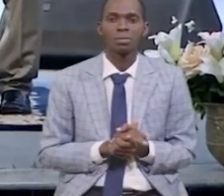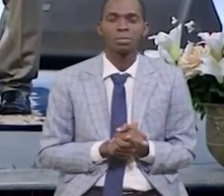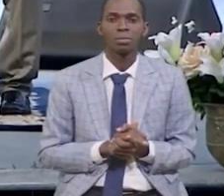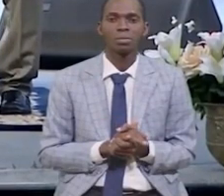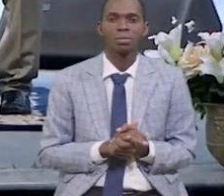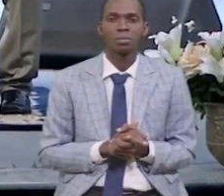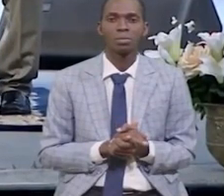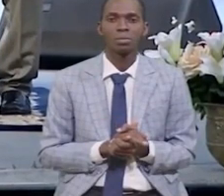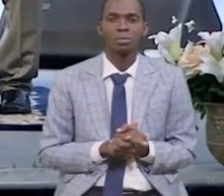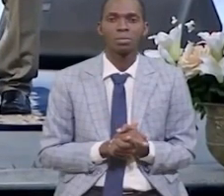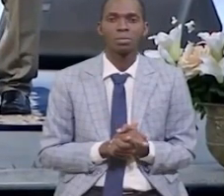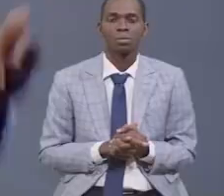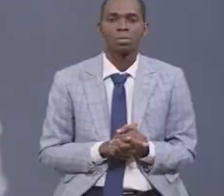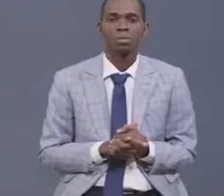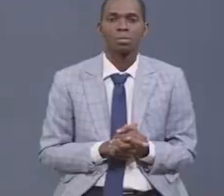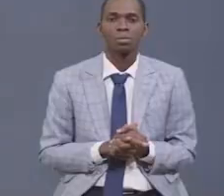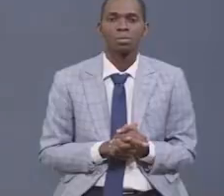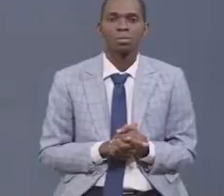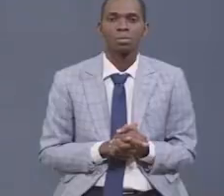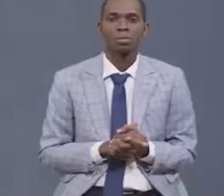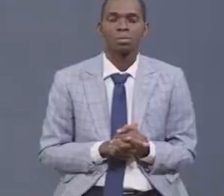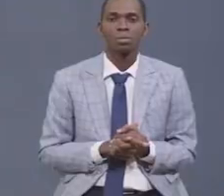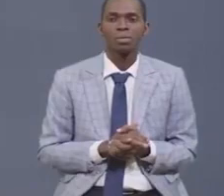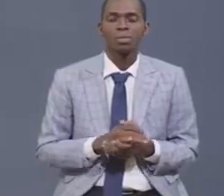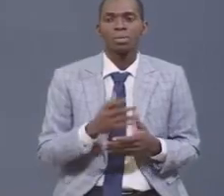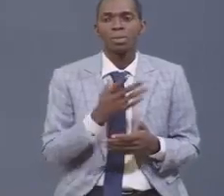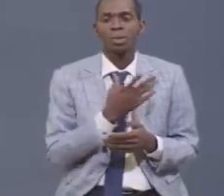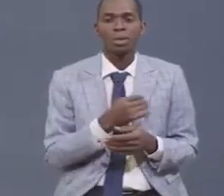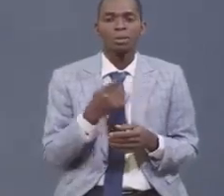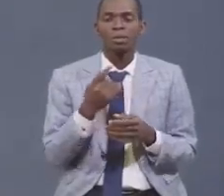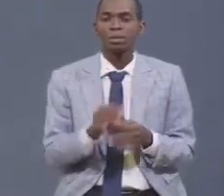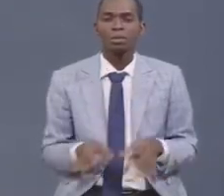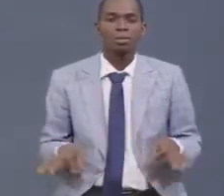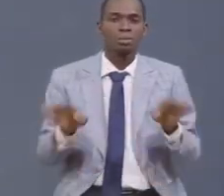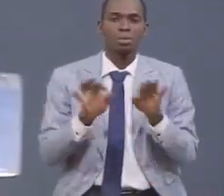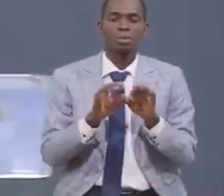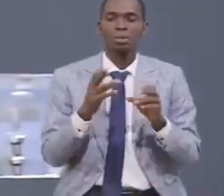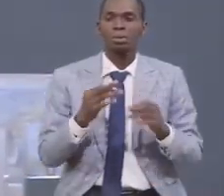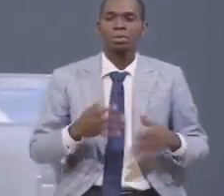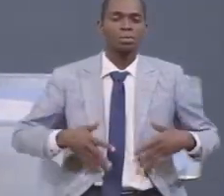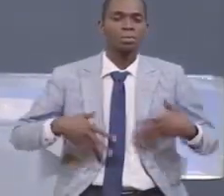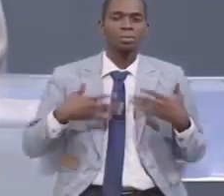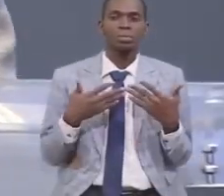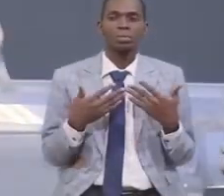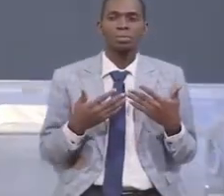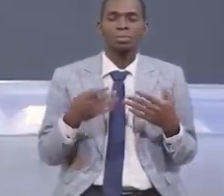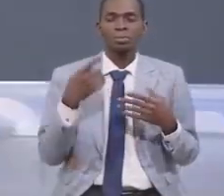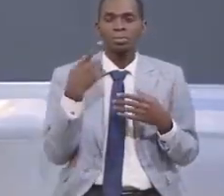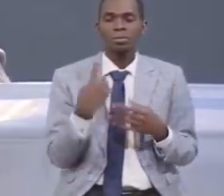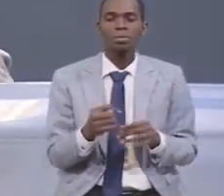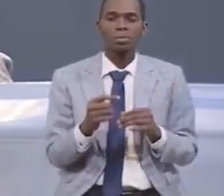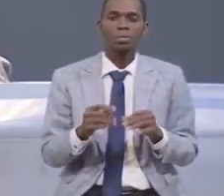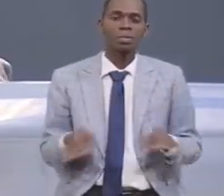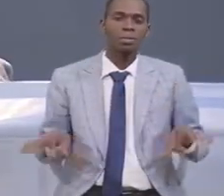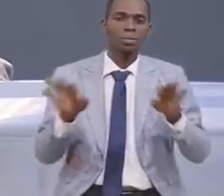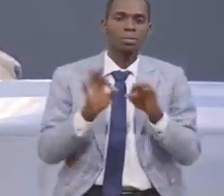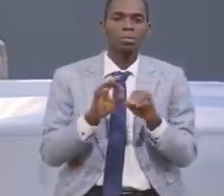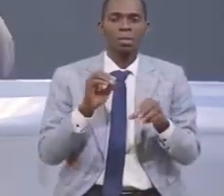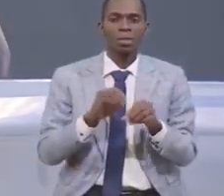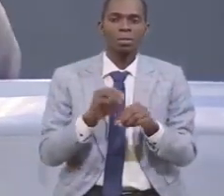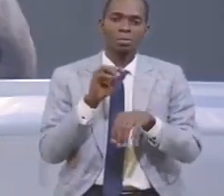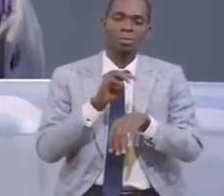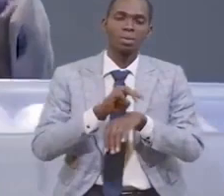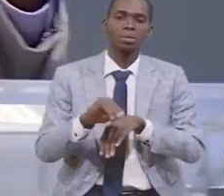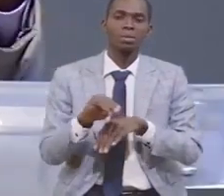appaginchukoni unnarani meeku teliyunu. There are priorities in life. జీవితంలో ప్రాధాన్యతలు మినిస్ట్రీ, సేవలో